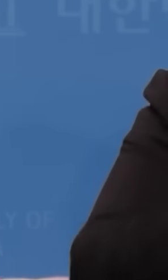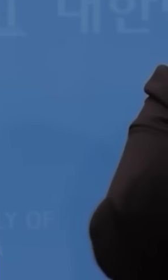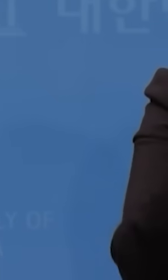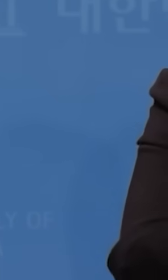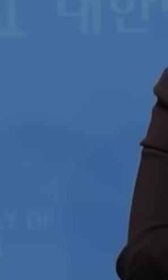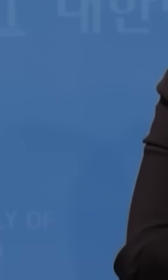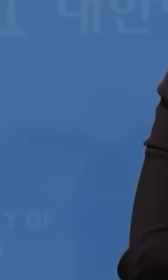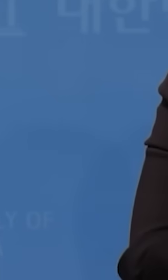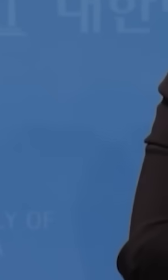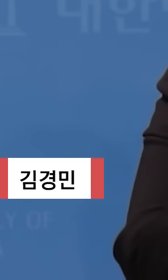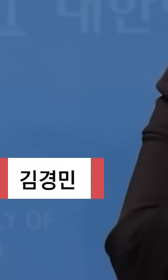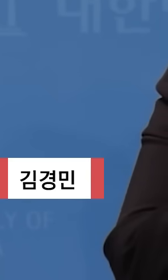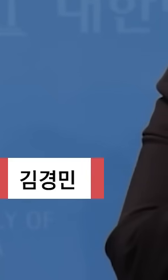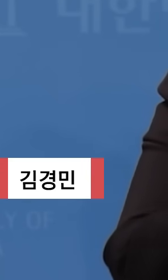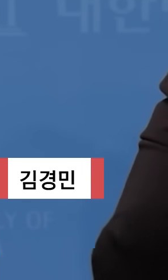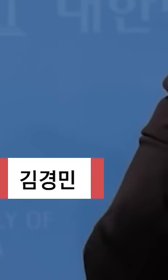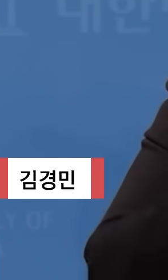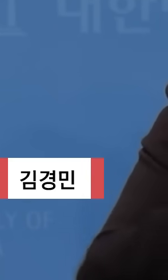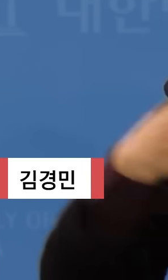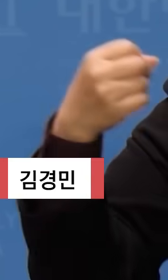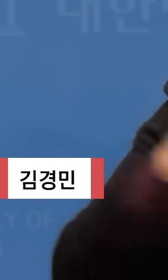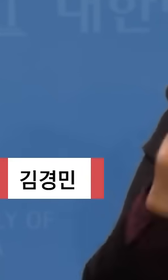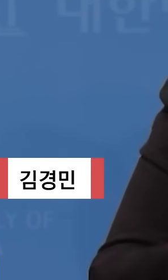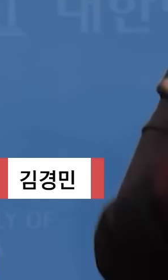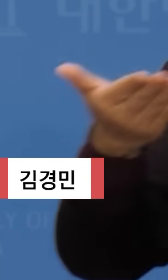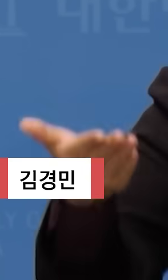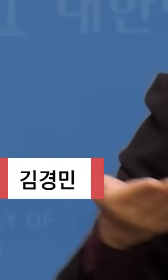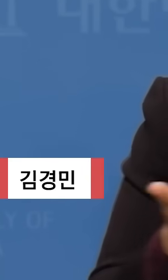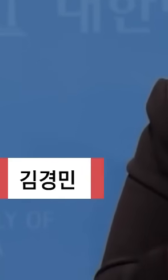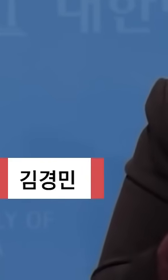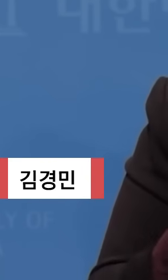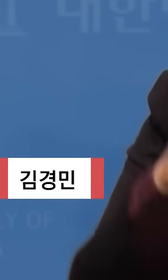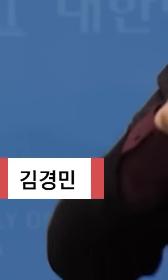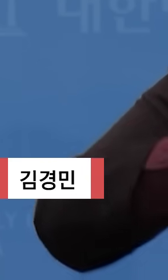국회의원은 저와 여러분이